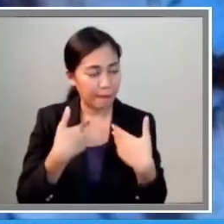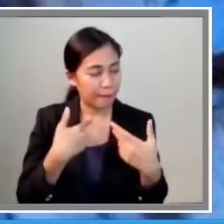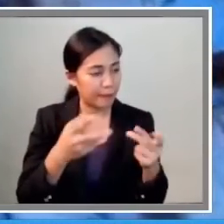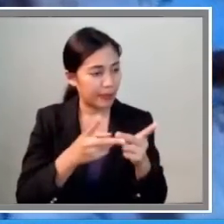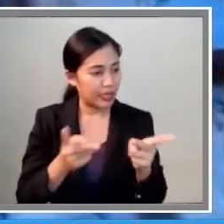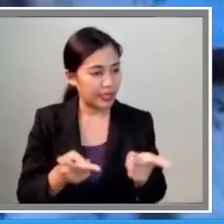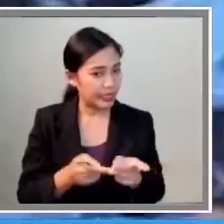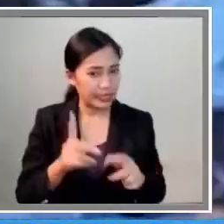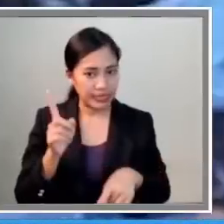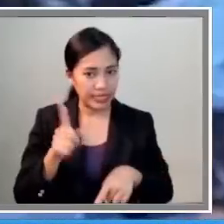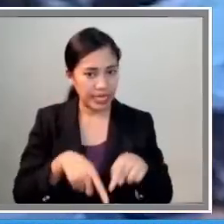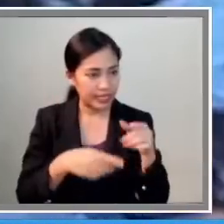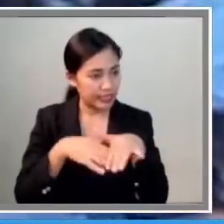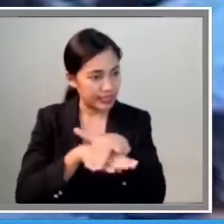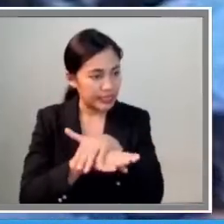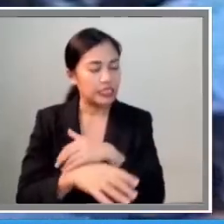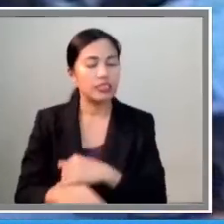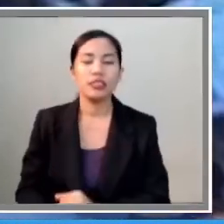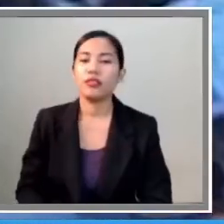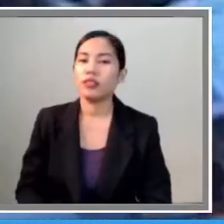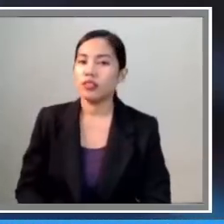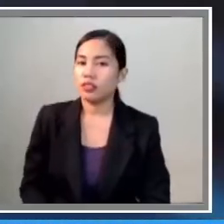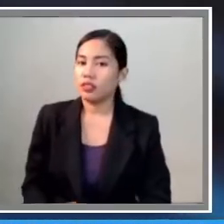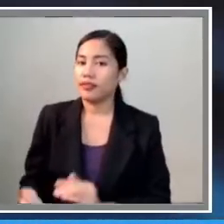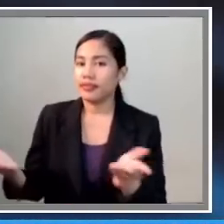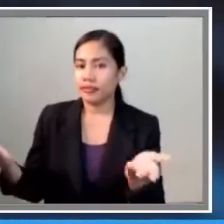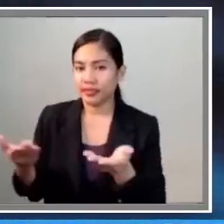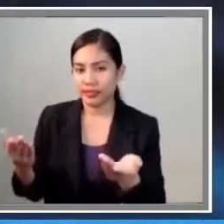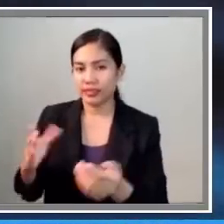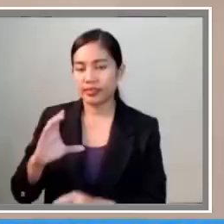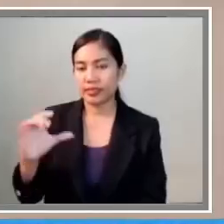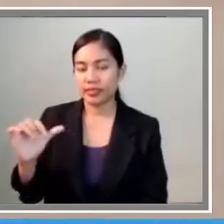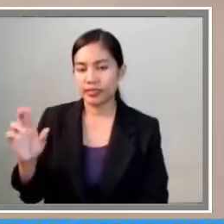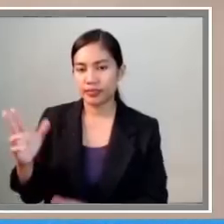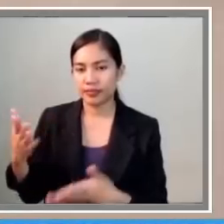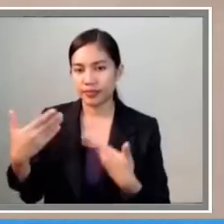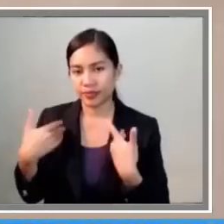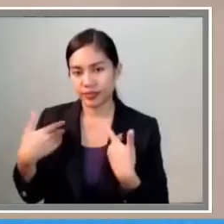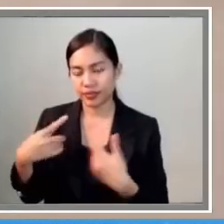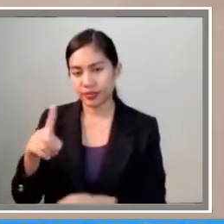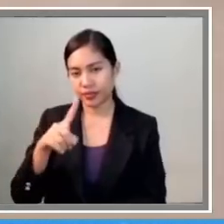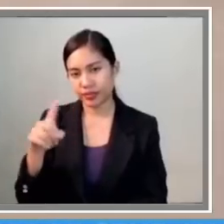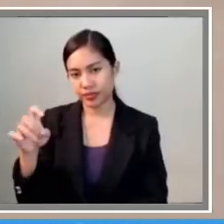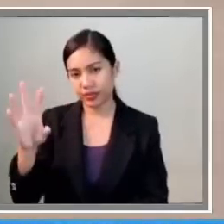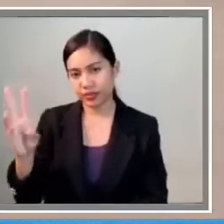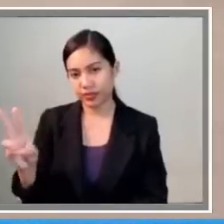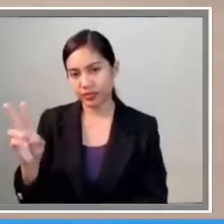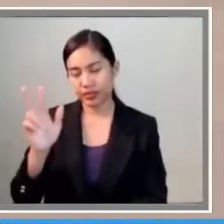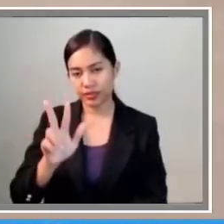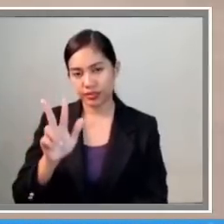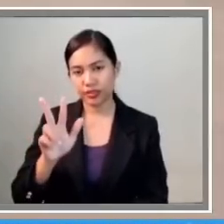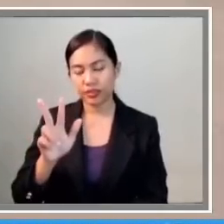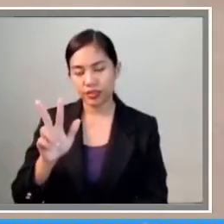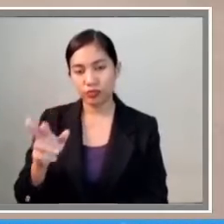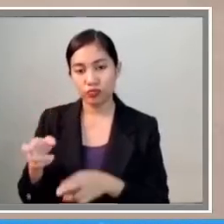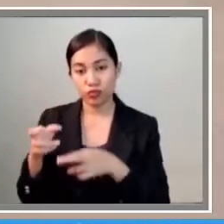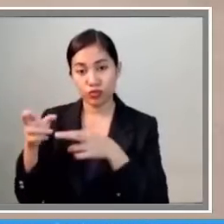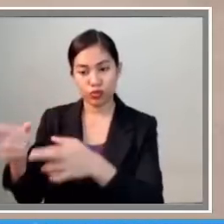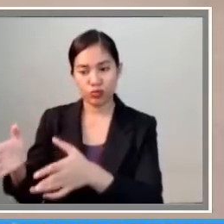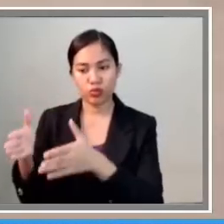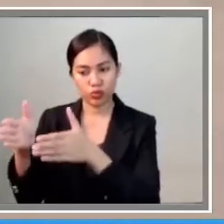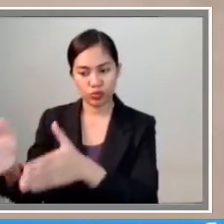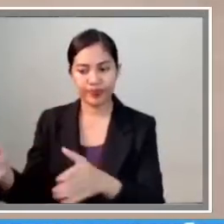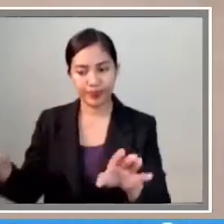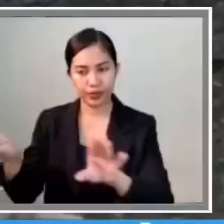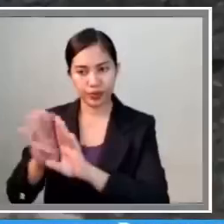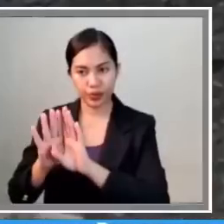Dito po sa Cordillera, meron po tayong naitalang 163 road sections na nasara dahil sa soil